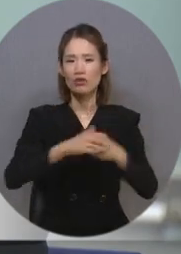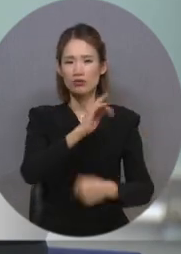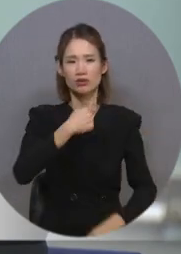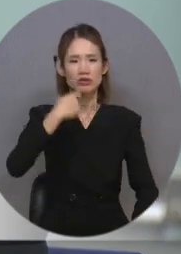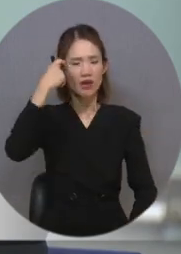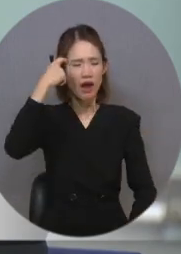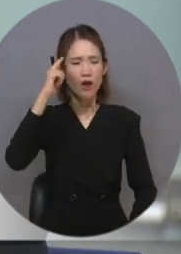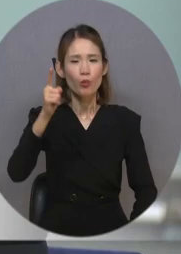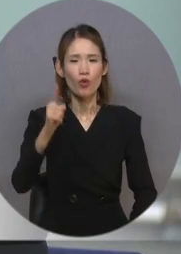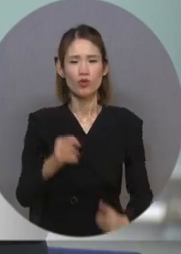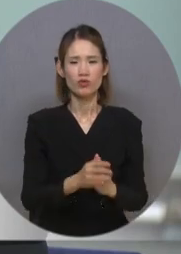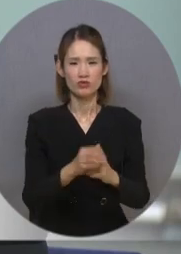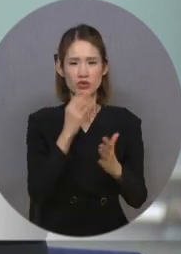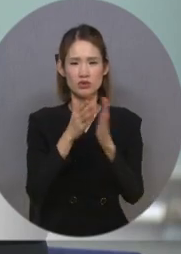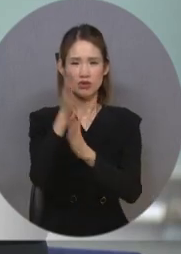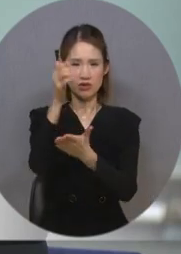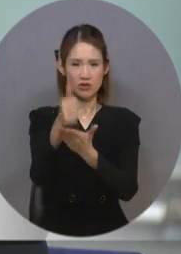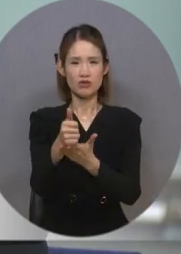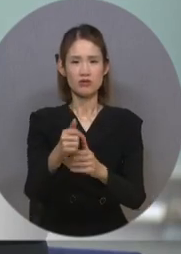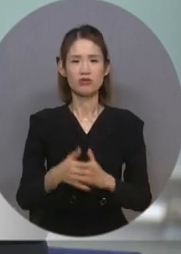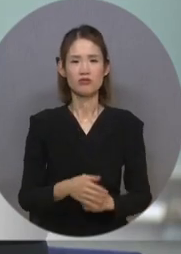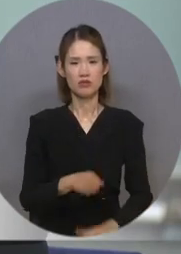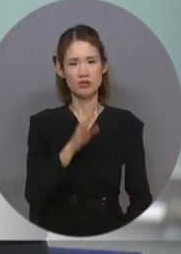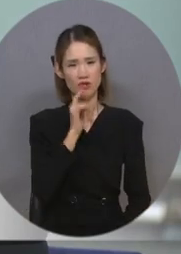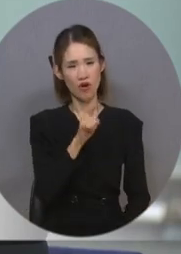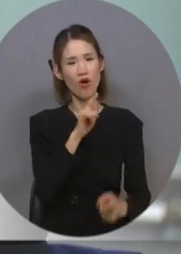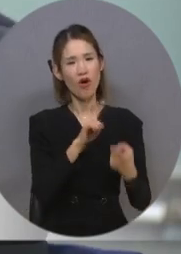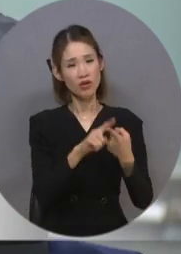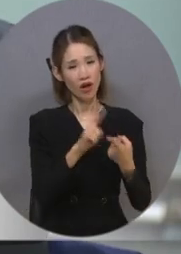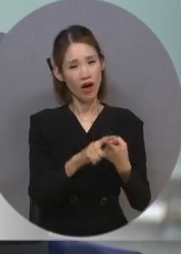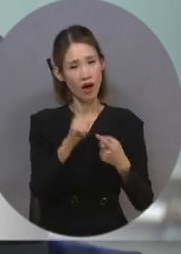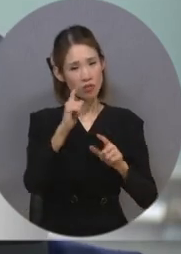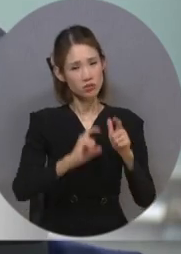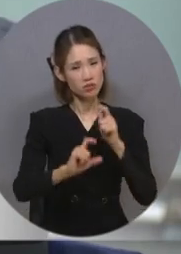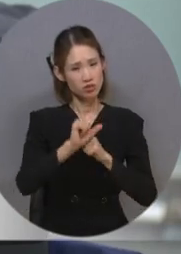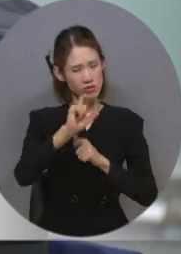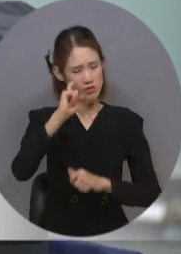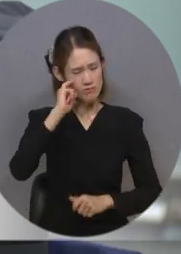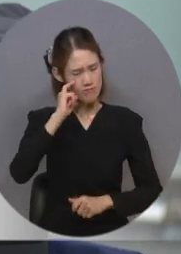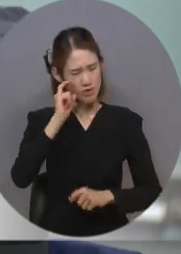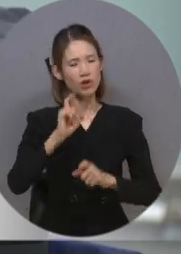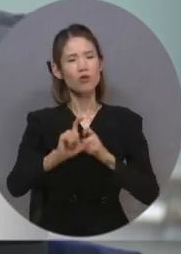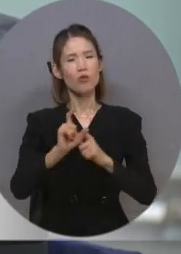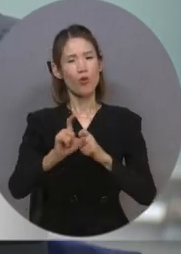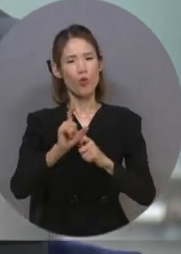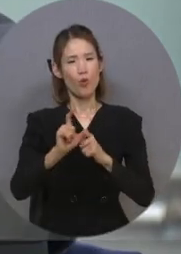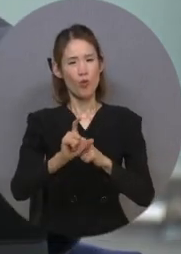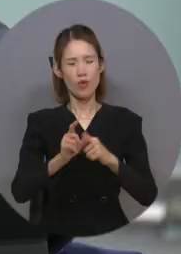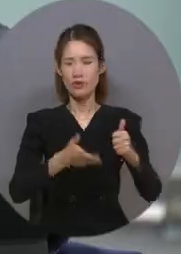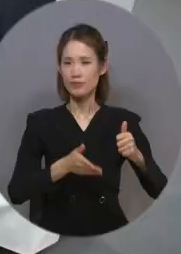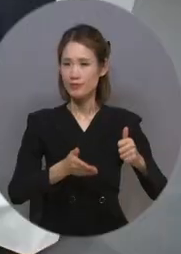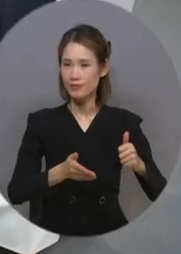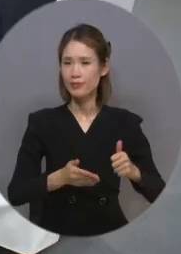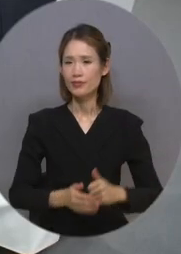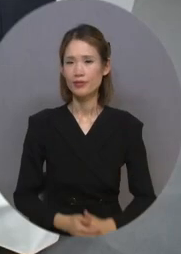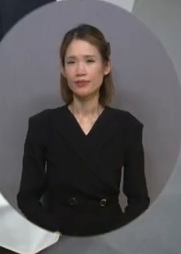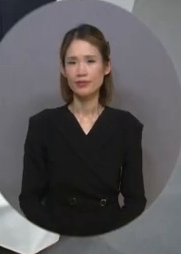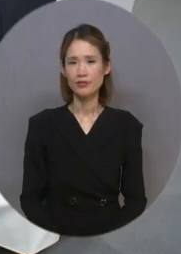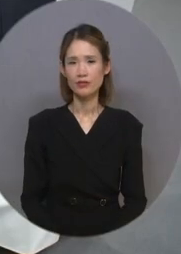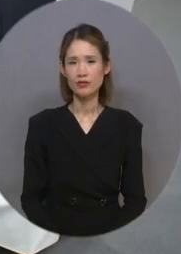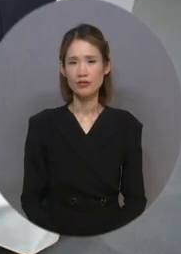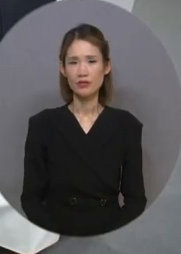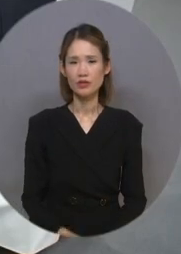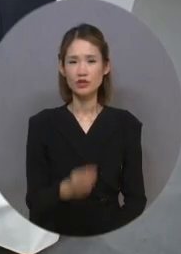이렇게 생각합니다. 시장님, 정말 이 부분도 한번 좀 심각하게 고려해 주십시오.